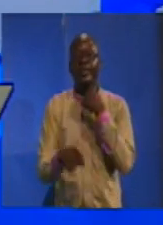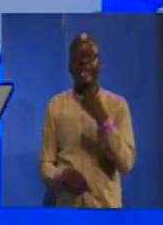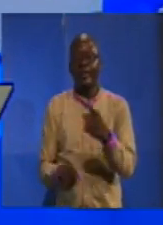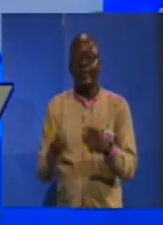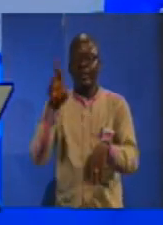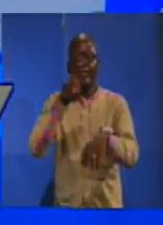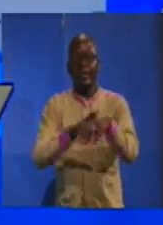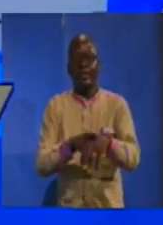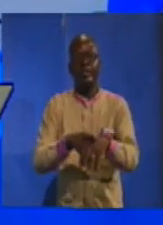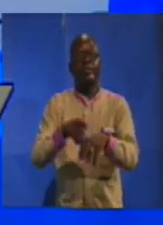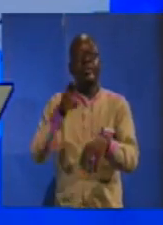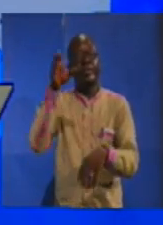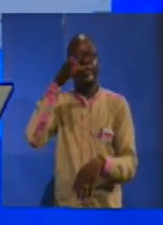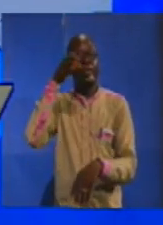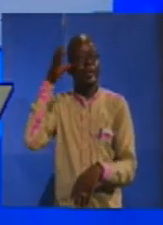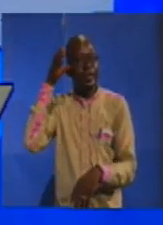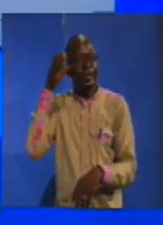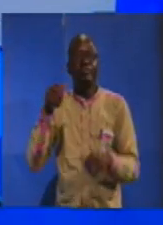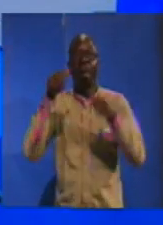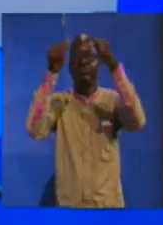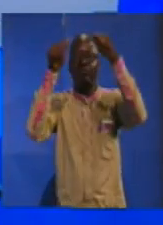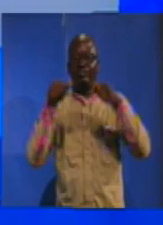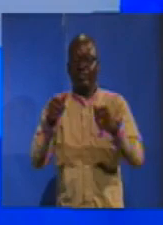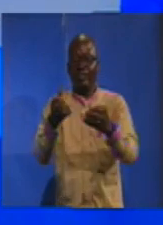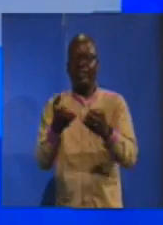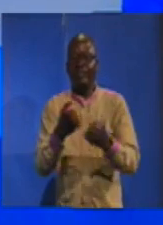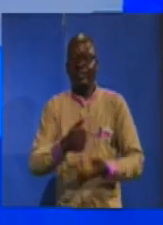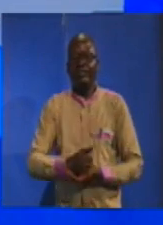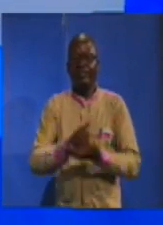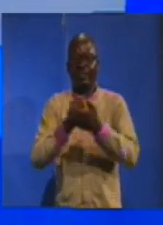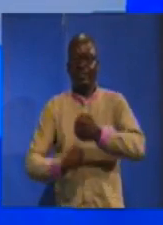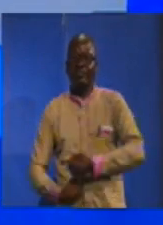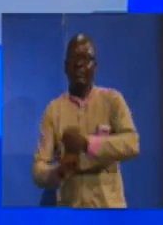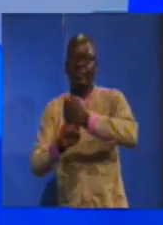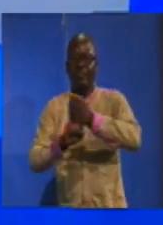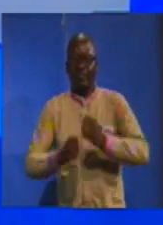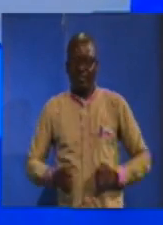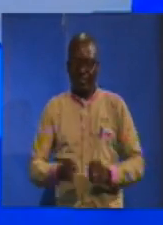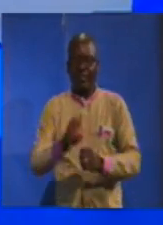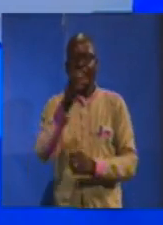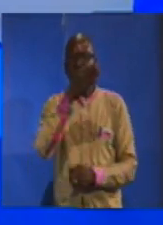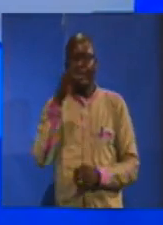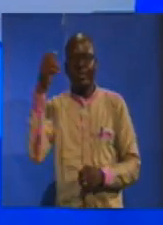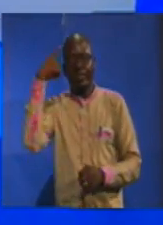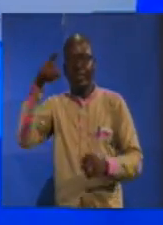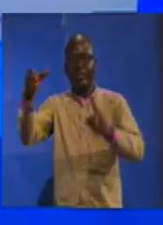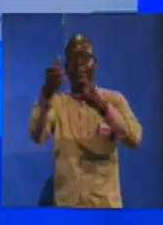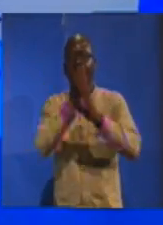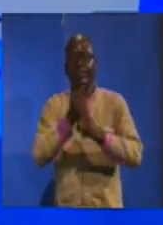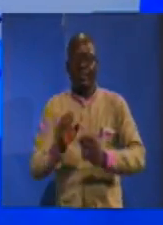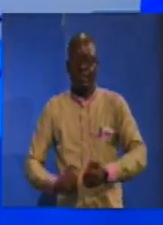République populaire de Chine affiche sa volonté de soutenir les efforts du gouvernement burkinabé pour l'atteinte de la